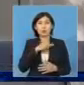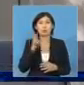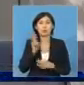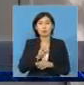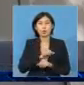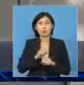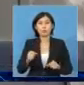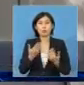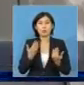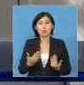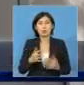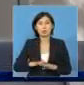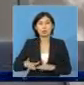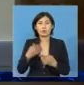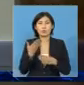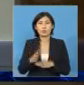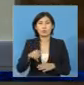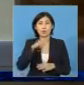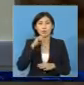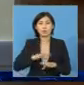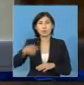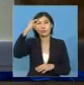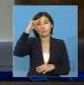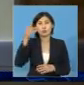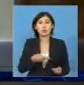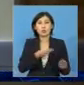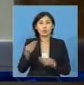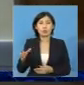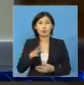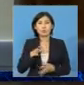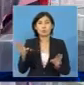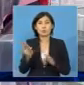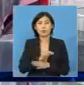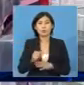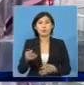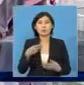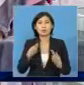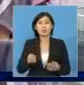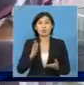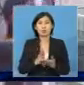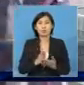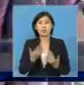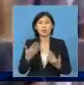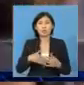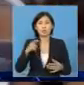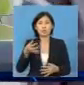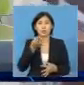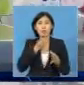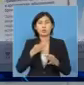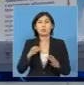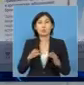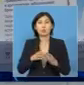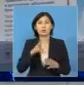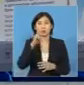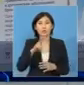кіргізілмейді. Сөрелерде елімізден бөлек Ресей және Үндістаннан жеткізілген емдік препараттар самсап тұр. Мамандар дәрінің қоры алдағы